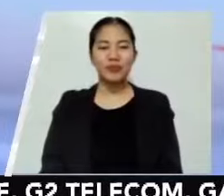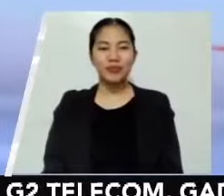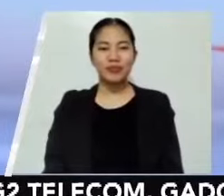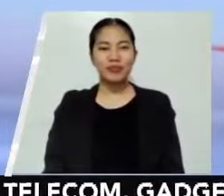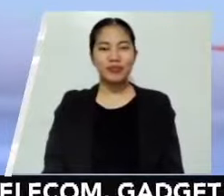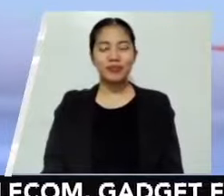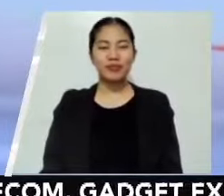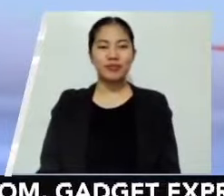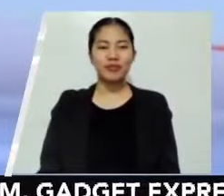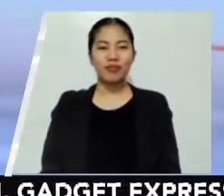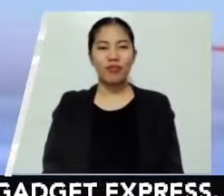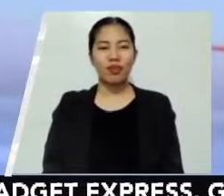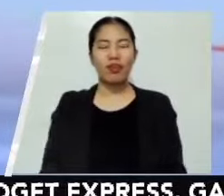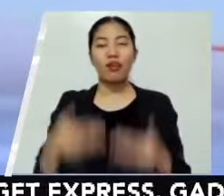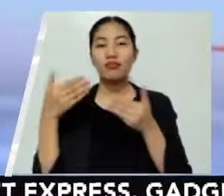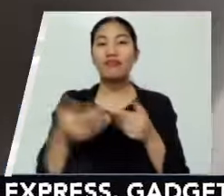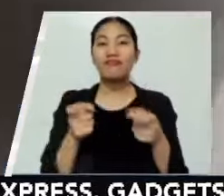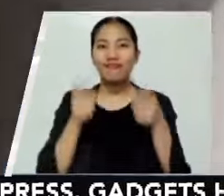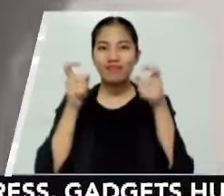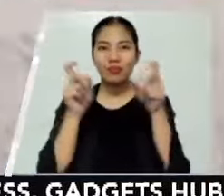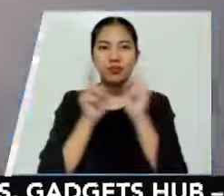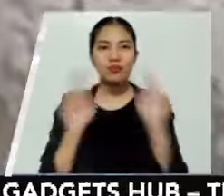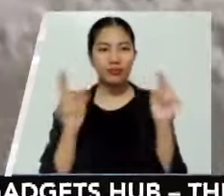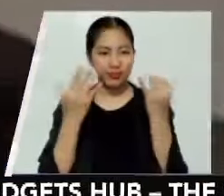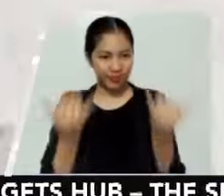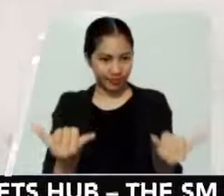Heto na ang mabilis na balita.